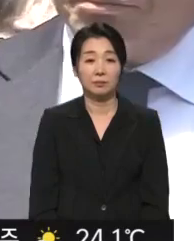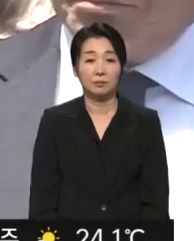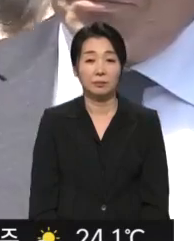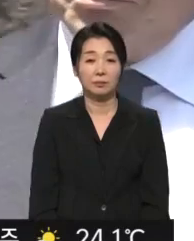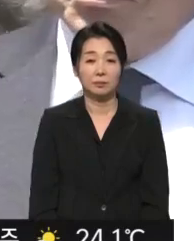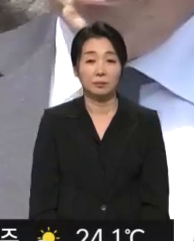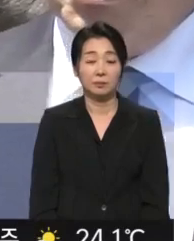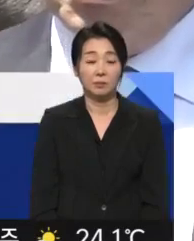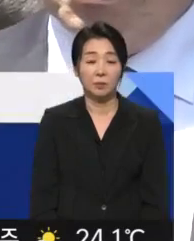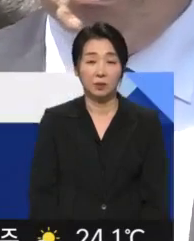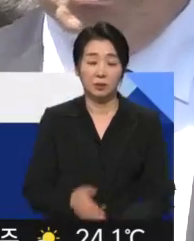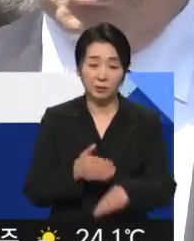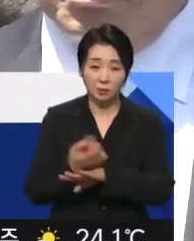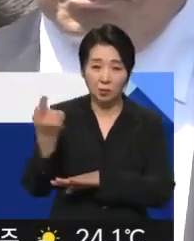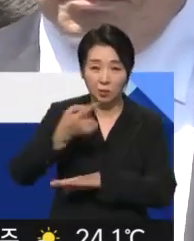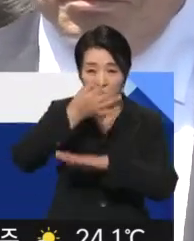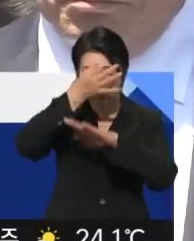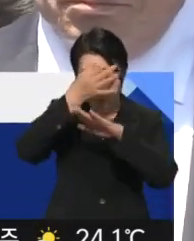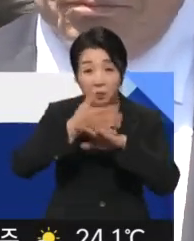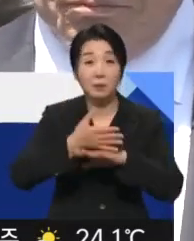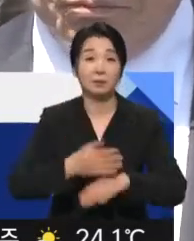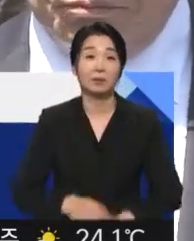너무 늦게 와서 죄송하고